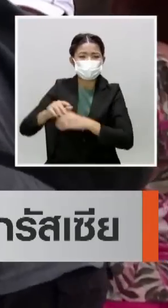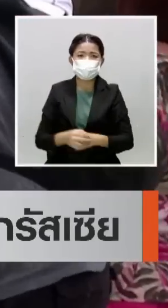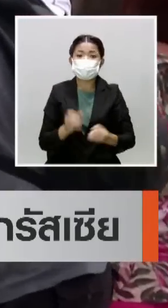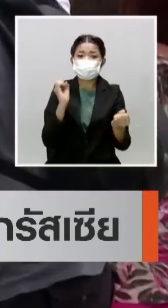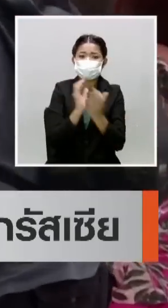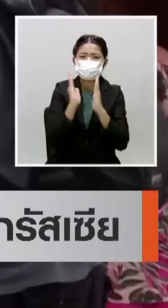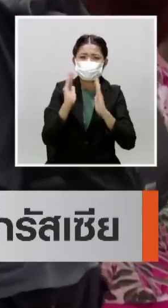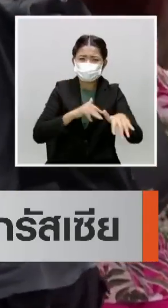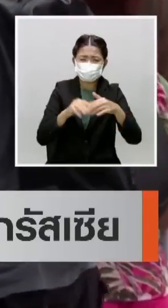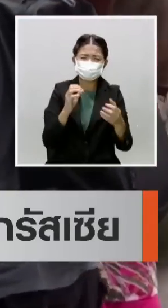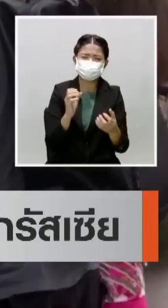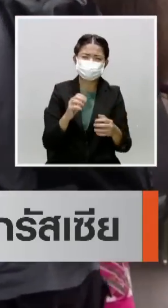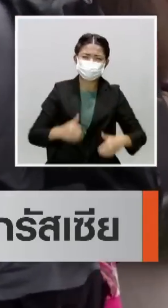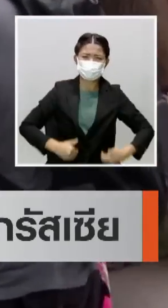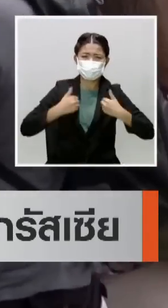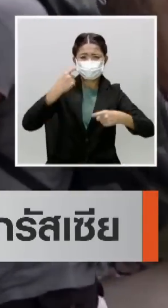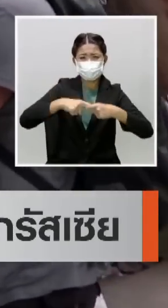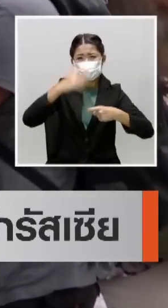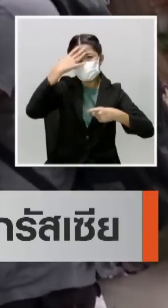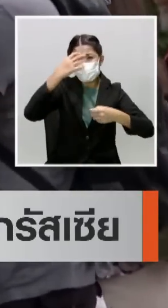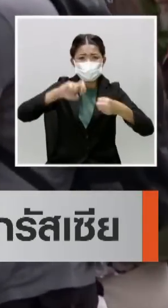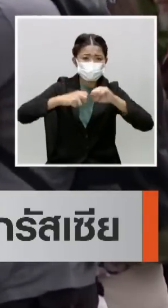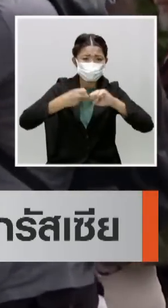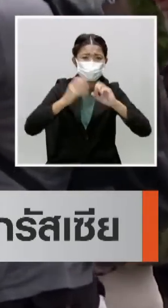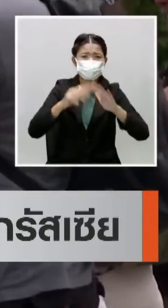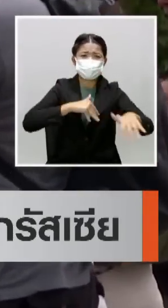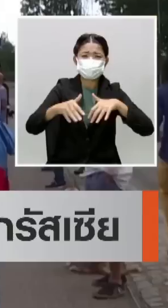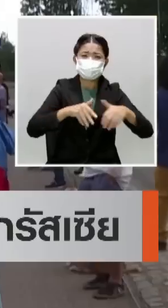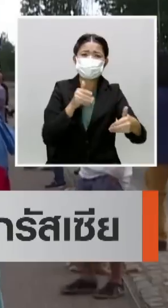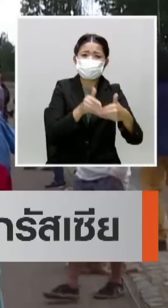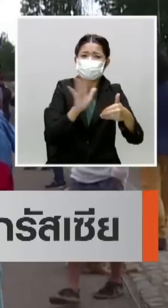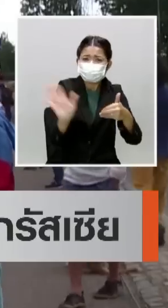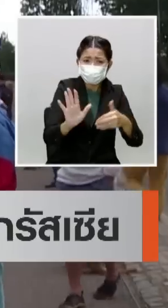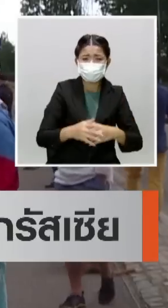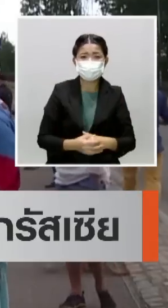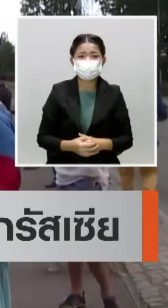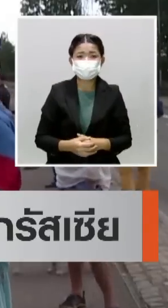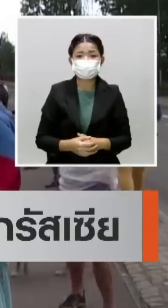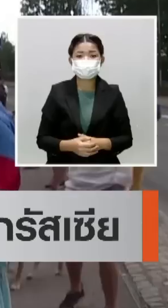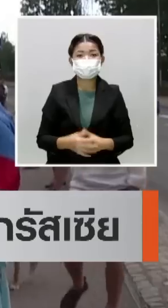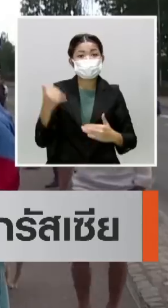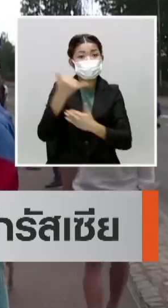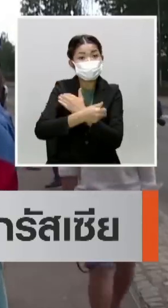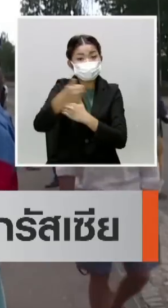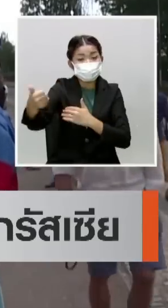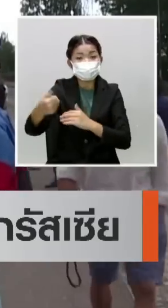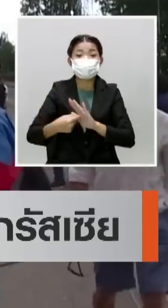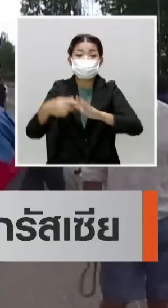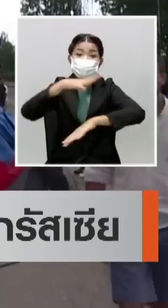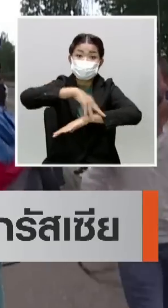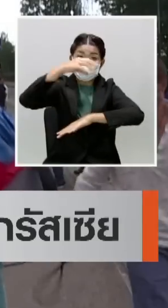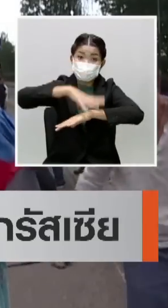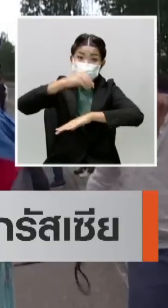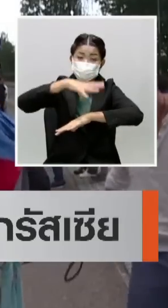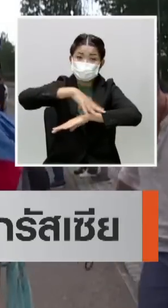นกลุ่มนี้ยากไปกว่านี้เพราะว่ามันไม่ใช่ความขัดแย้งกับคนรัสเซียโดยตรงส่วนท่าทีของประเทศอื่นๆเช่นสวีเดน